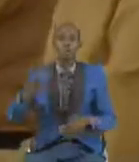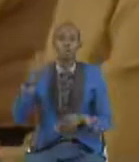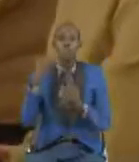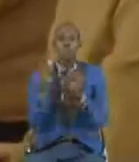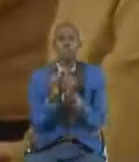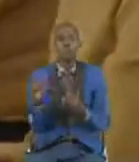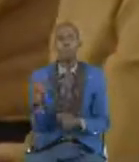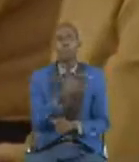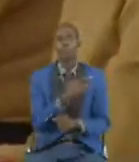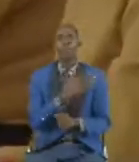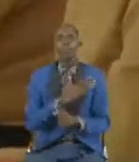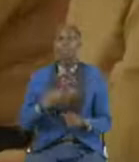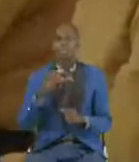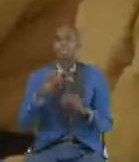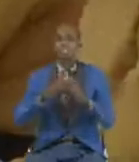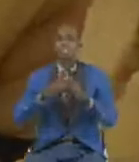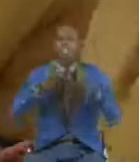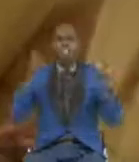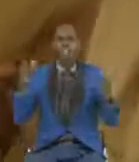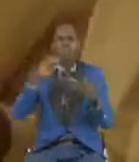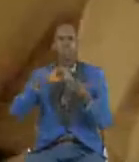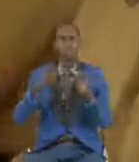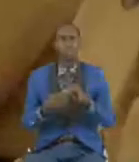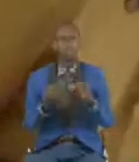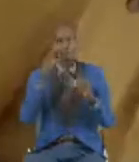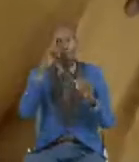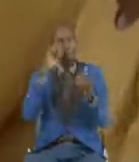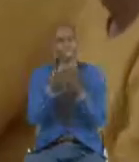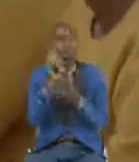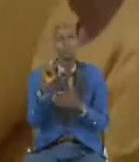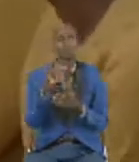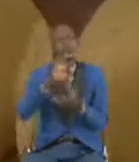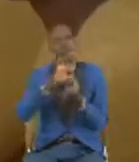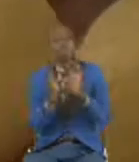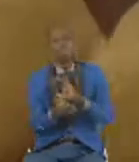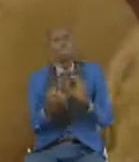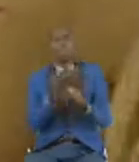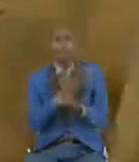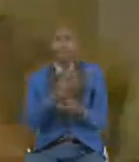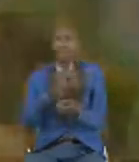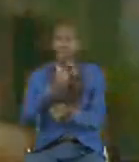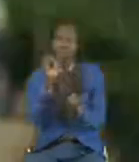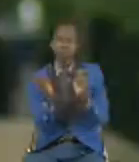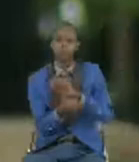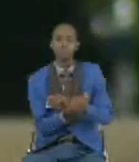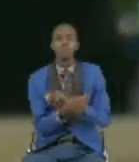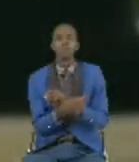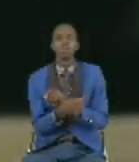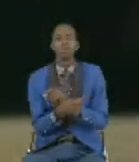Jésus. La main du Seigneur était avec eux, et un grand nombre de personnes crurent et se convertir au